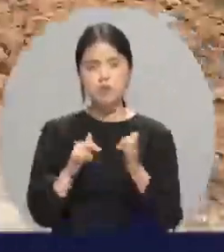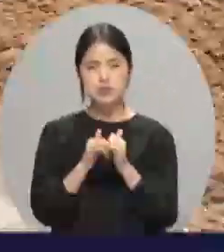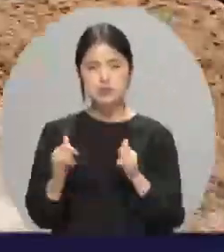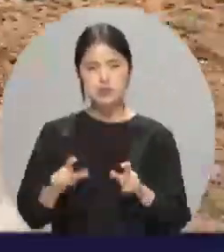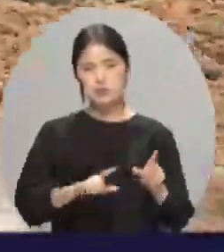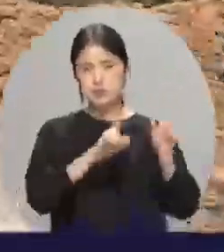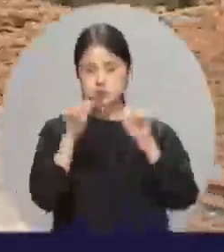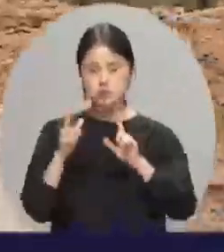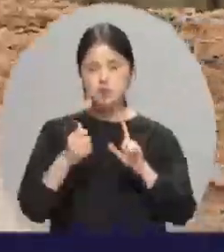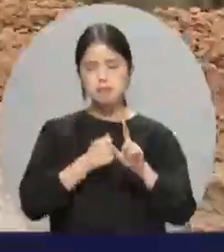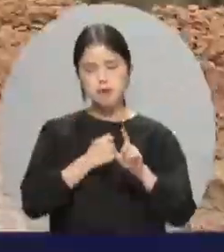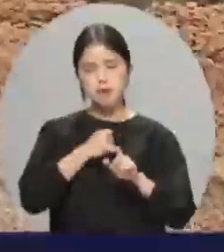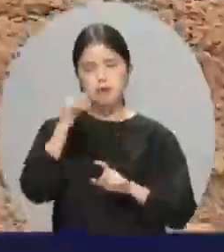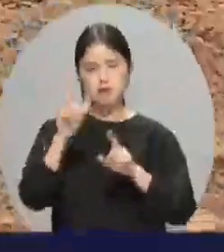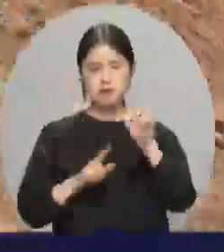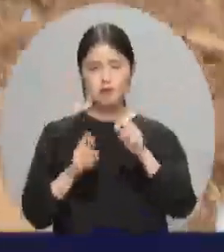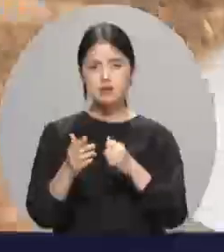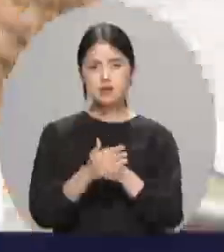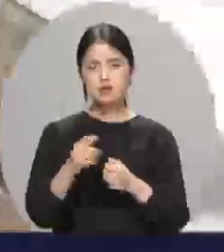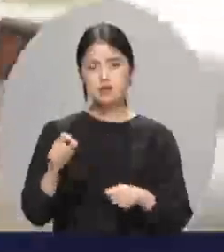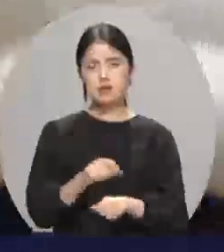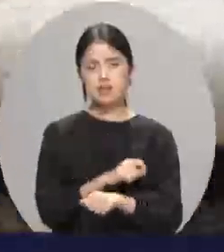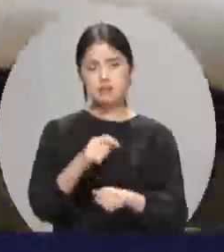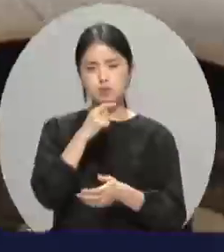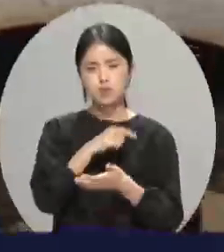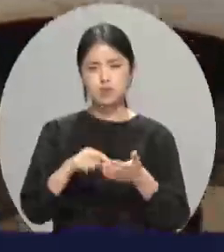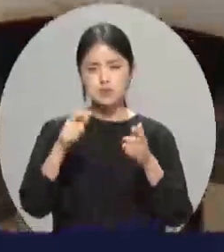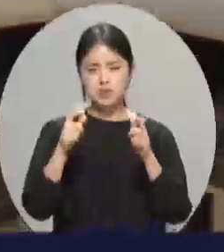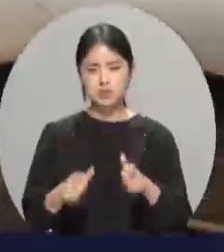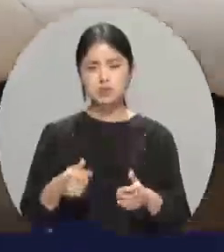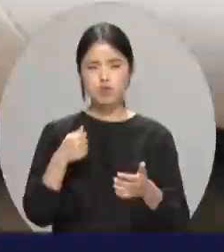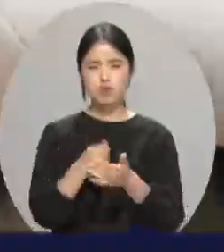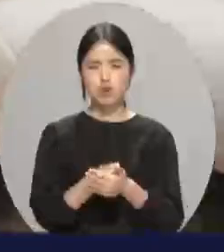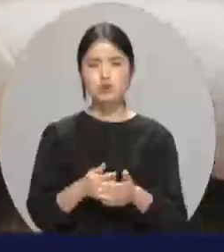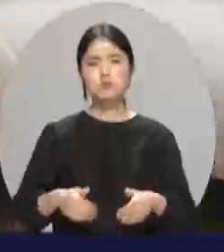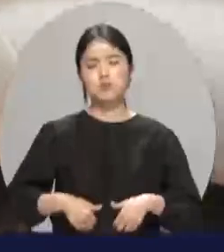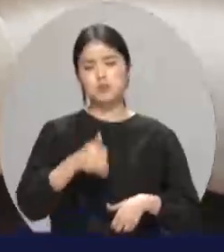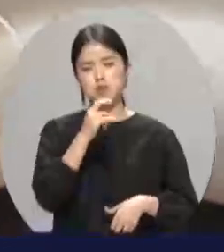생계가 막막한 상황이라며 특별 재난지역 선포가 필요하다고 강조했습니다.